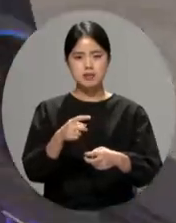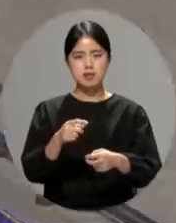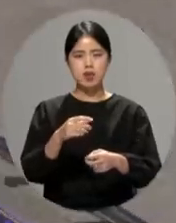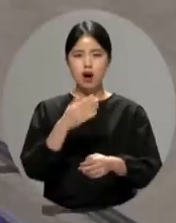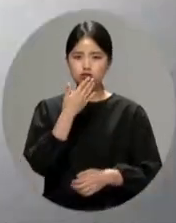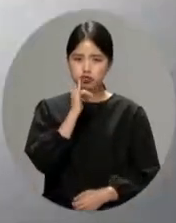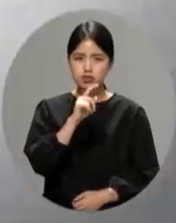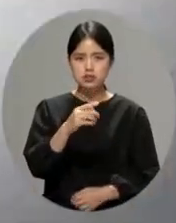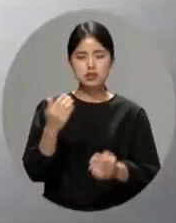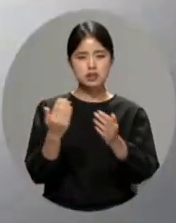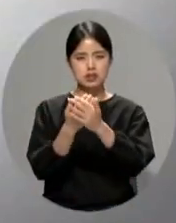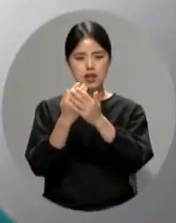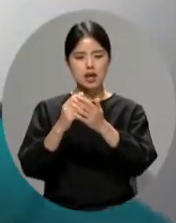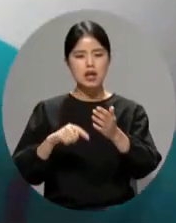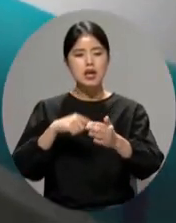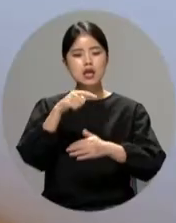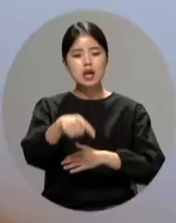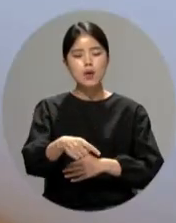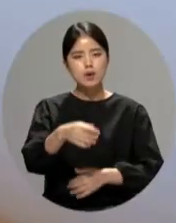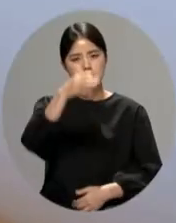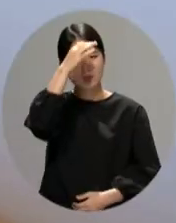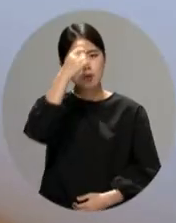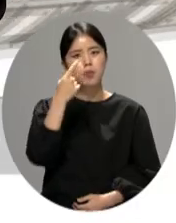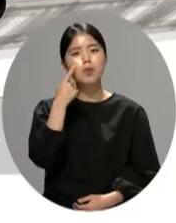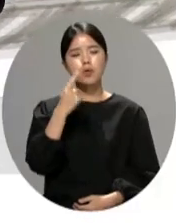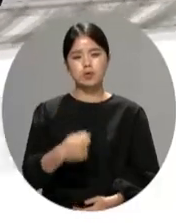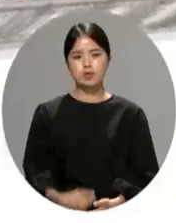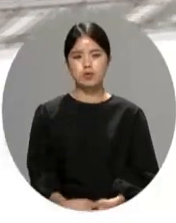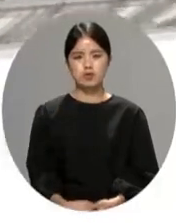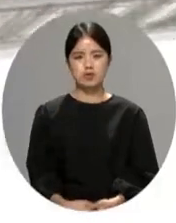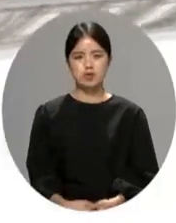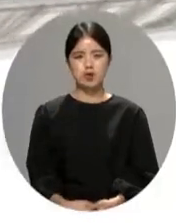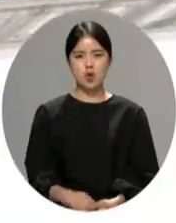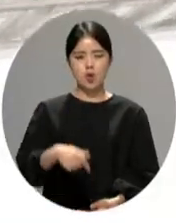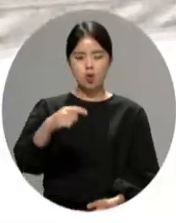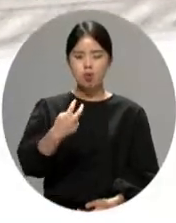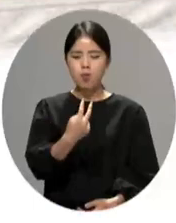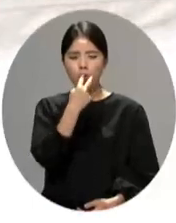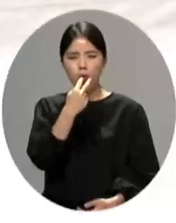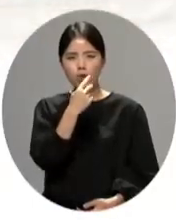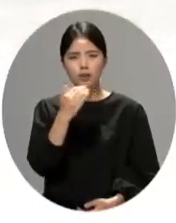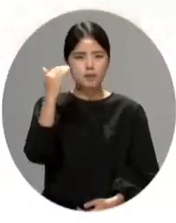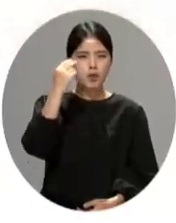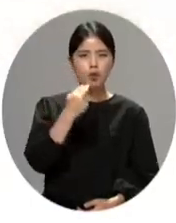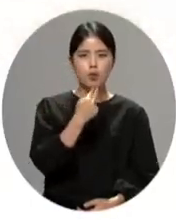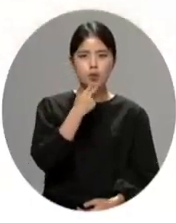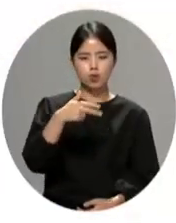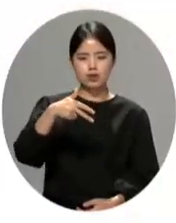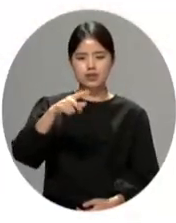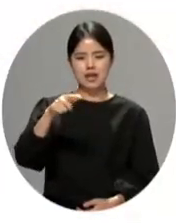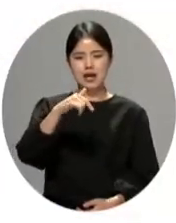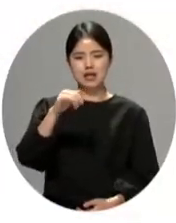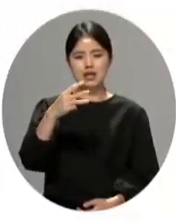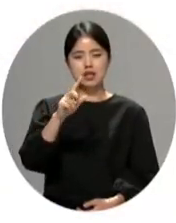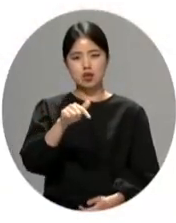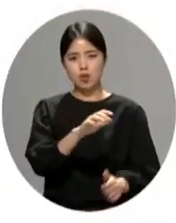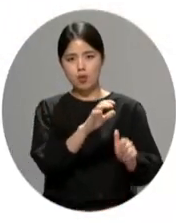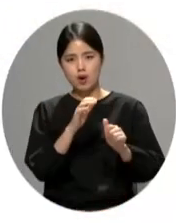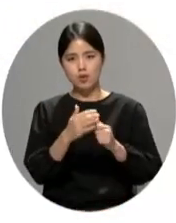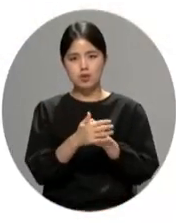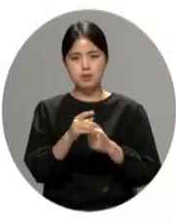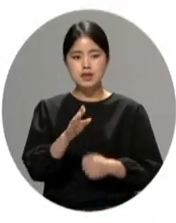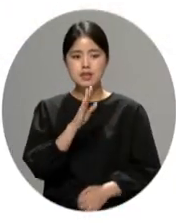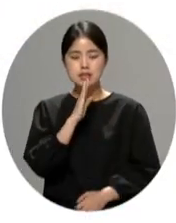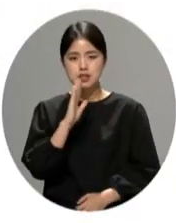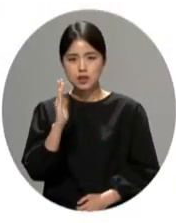기술을 야외에서 시연한 겁니다. 공기 저항을 거의 받지 않고 자기력을 활용하다 보니 상용화되면